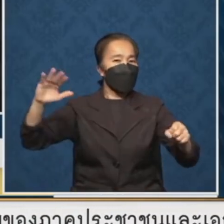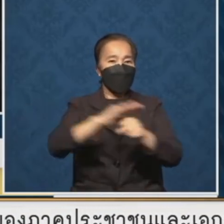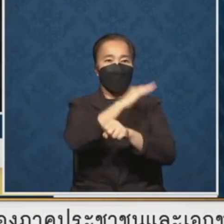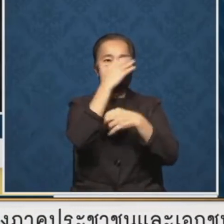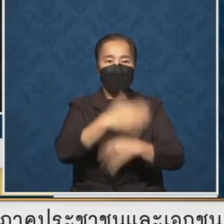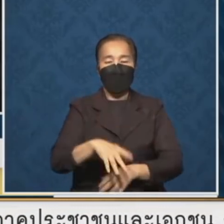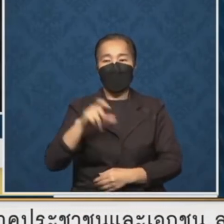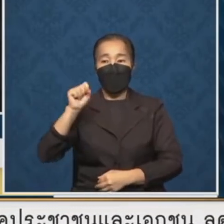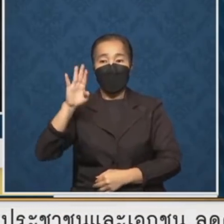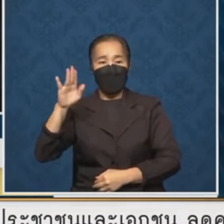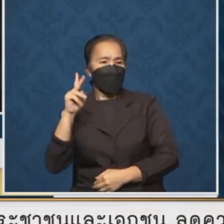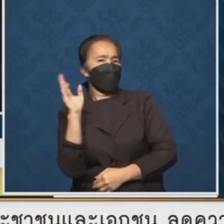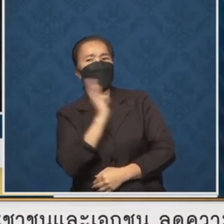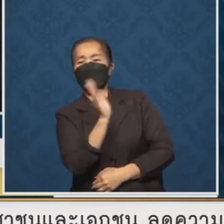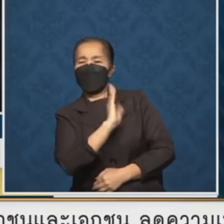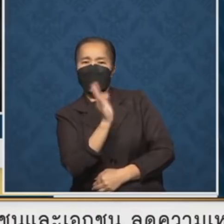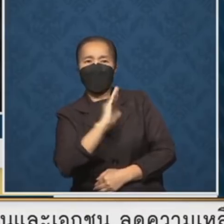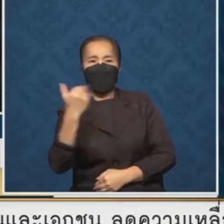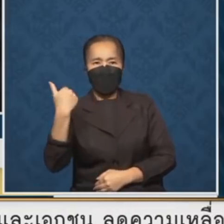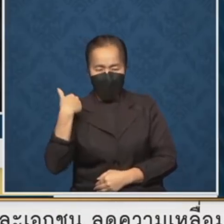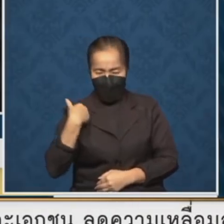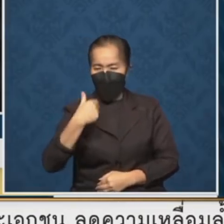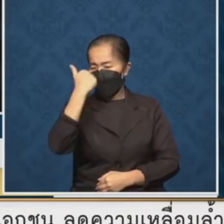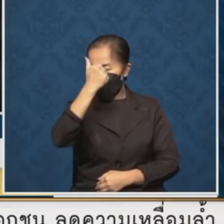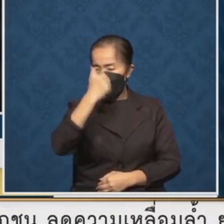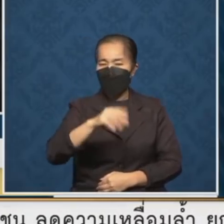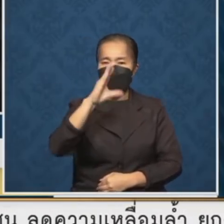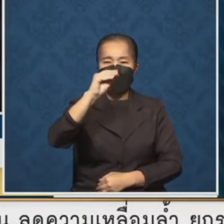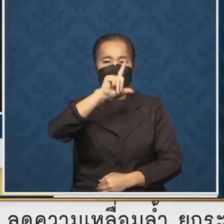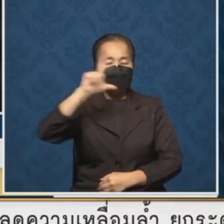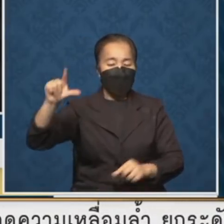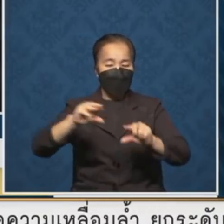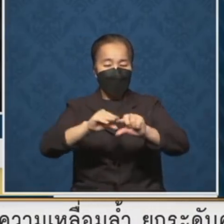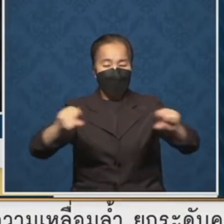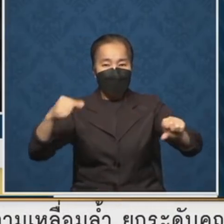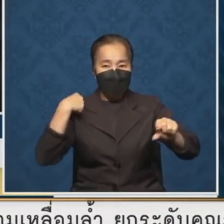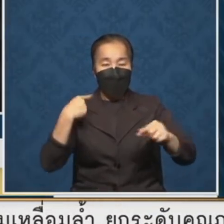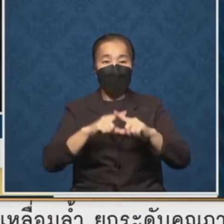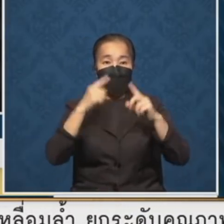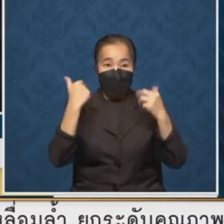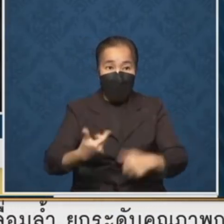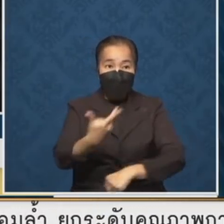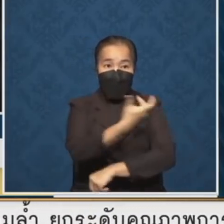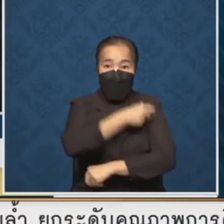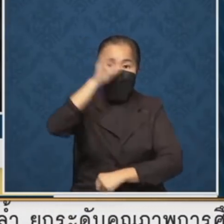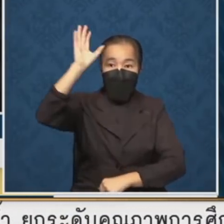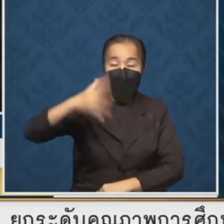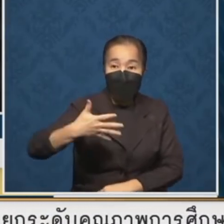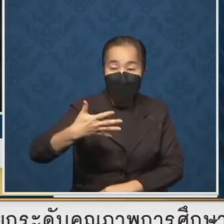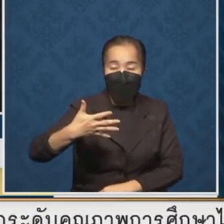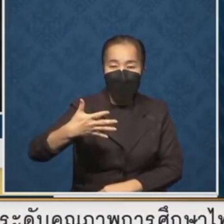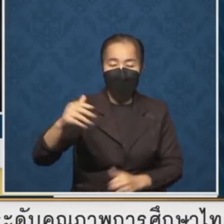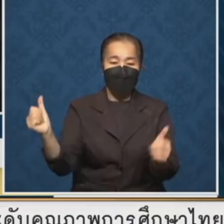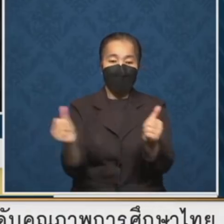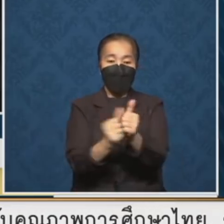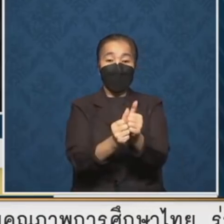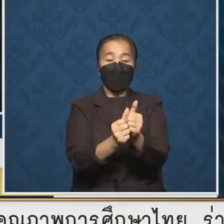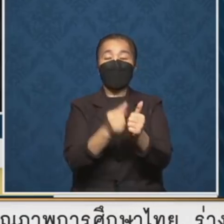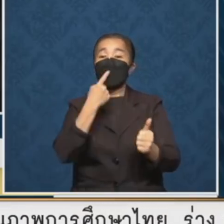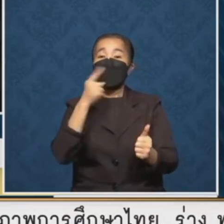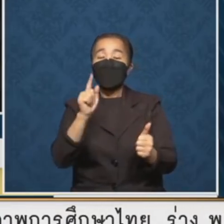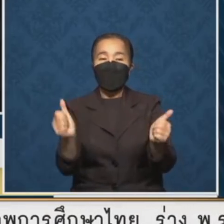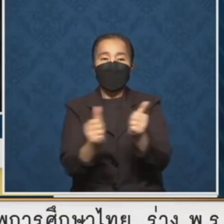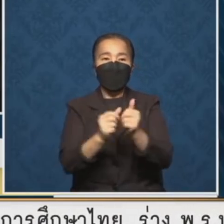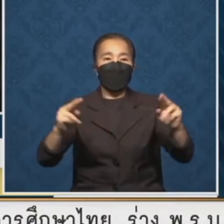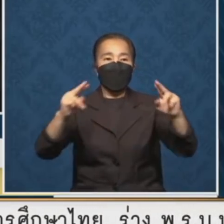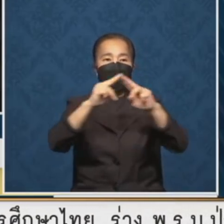ก็ยังยืนยันครับว่าเราจะได้เดือนละ10ล้านโดสแต่สุดท้ายพอวัคซีนไม่มาท่านรัฐมนตรีช่วยก็บอกว่าไม่ได้ระบุ